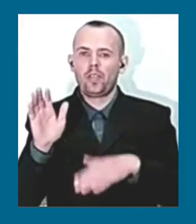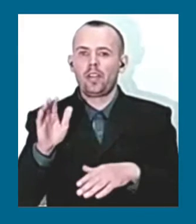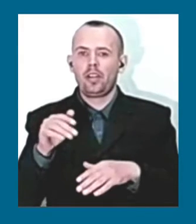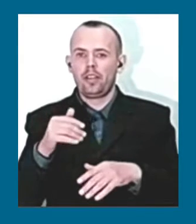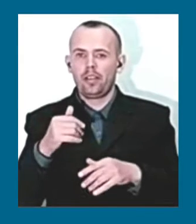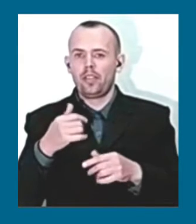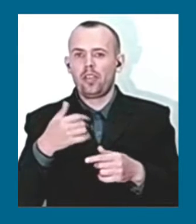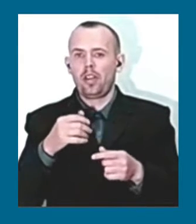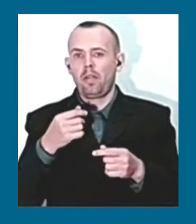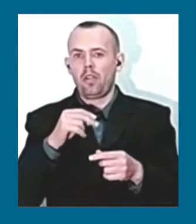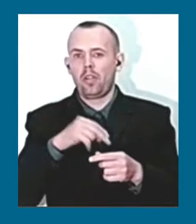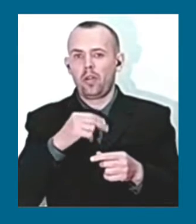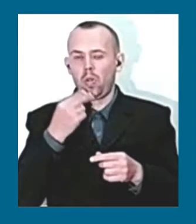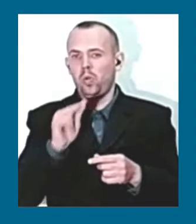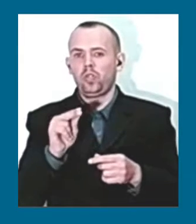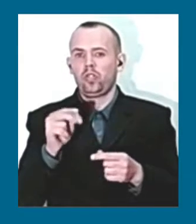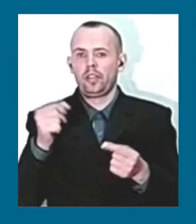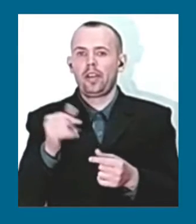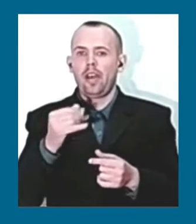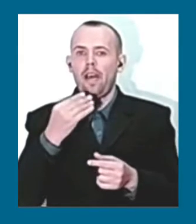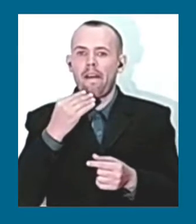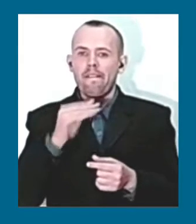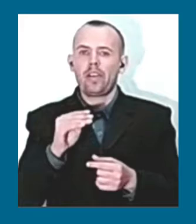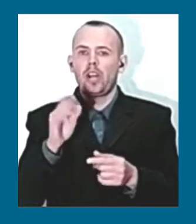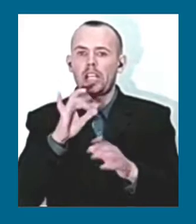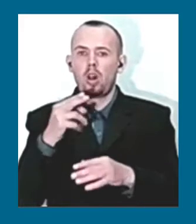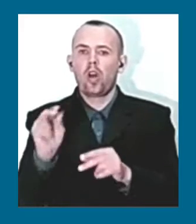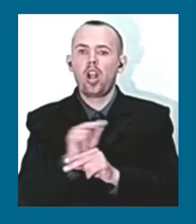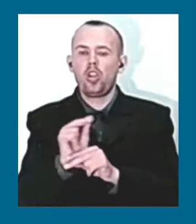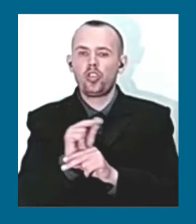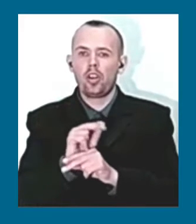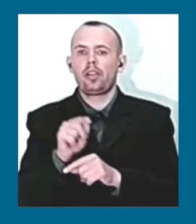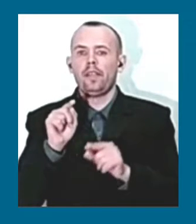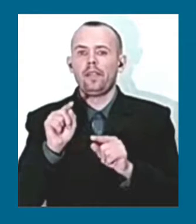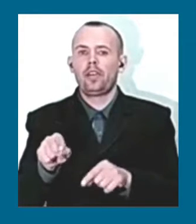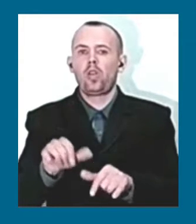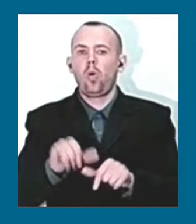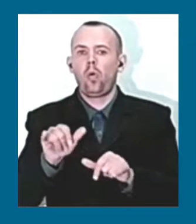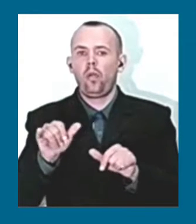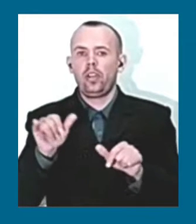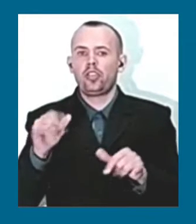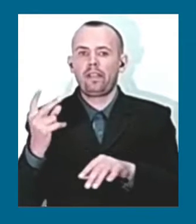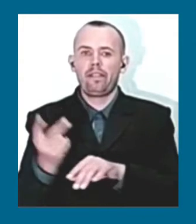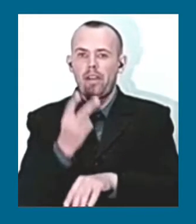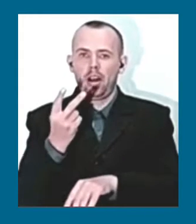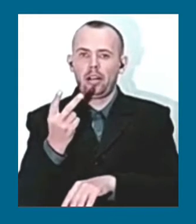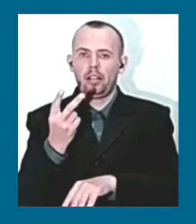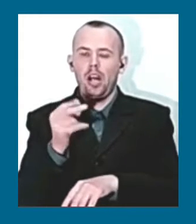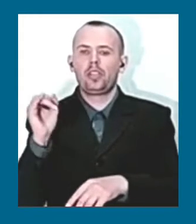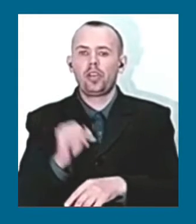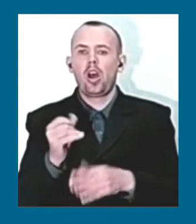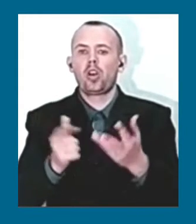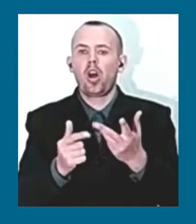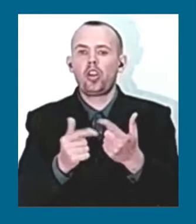четче. Эффект кислородом лечения у нас увеличился в 2 раза. И количество дней пребывания